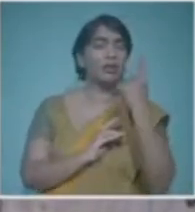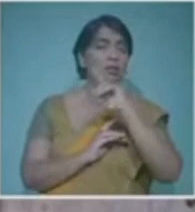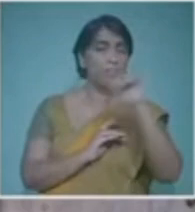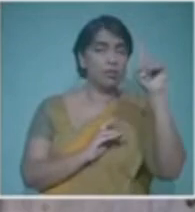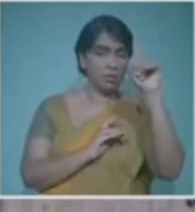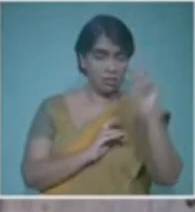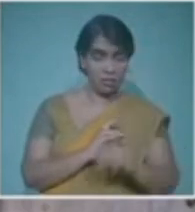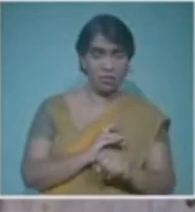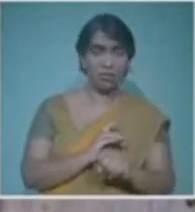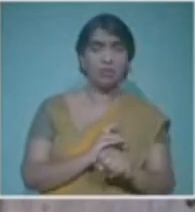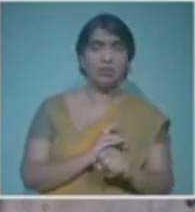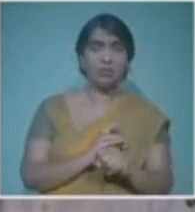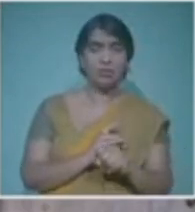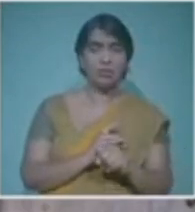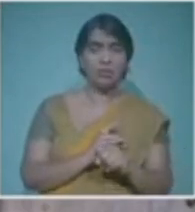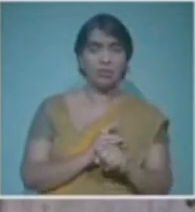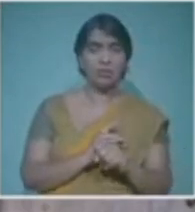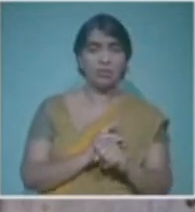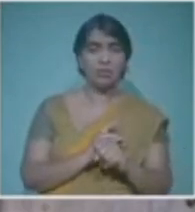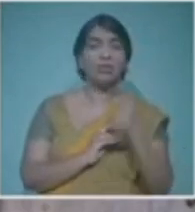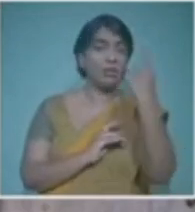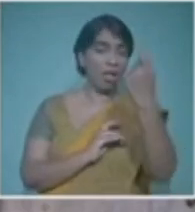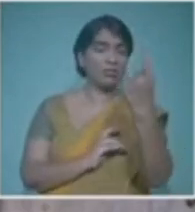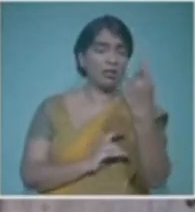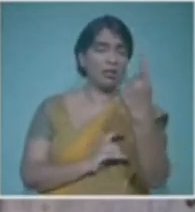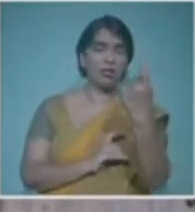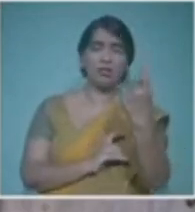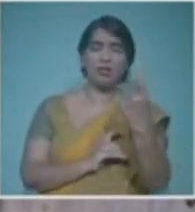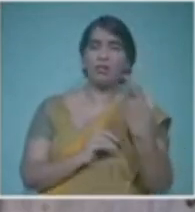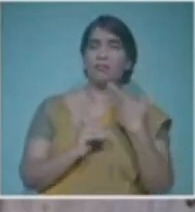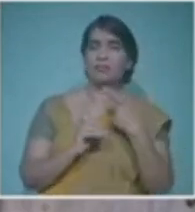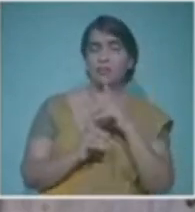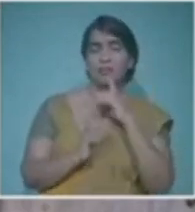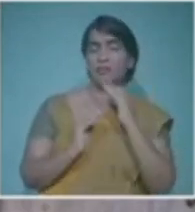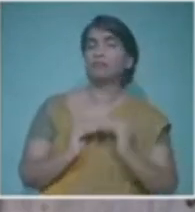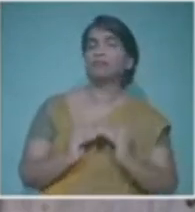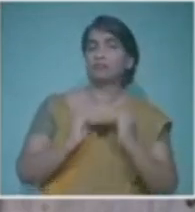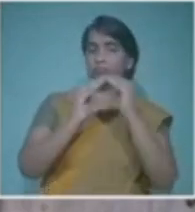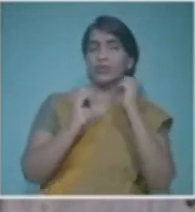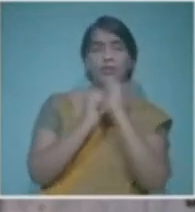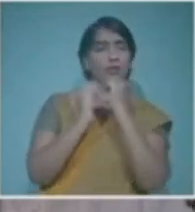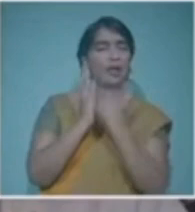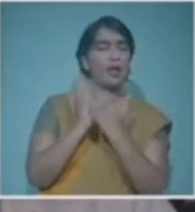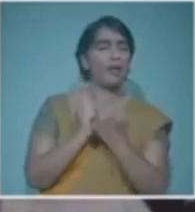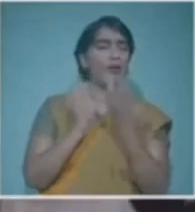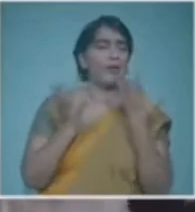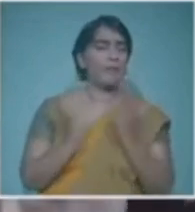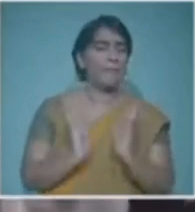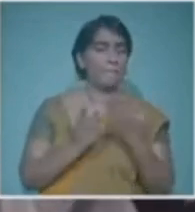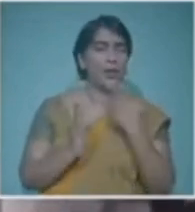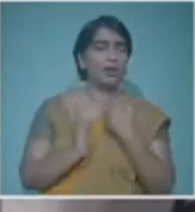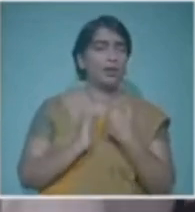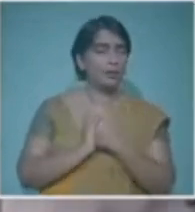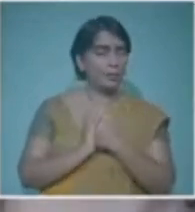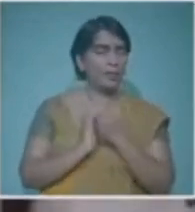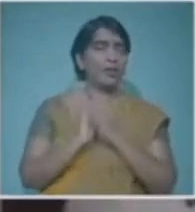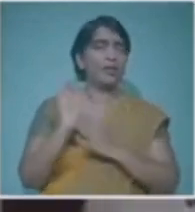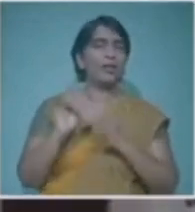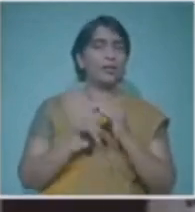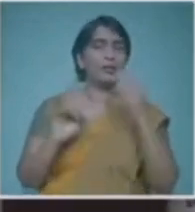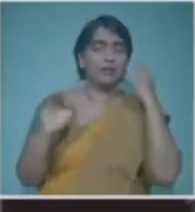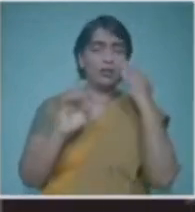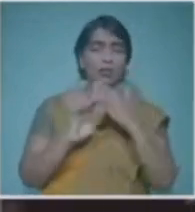10000ක් මේ 10000ක් 1000ක් දක්වා කියලා නම් වෙනවා කියලා වැඩපිළිවෙලක් ආවා ගරු ඇමතුමනි ඒ